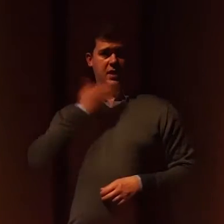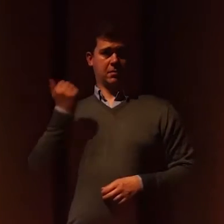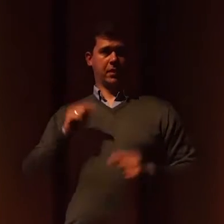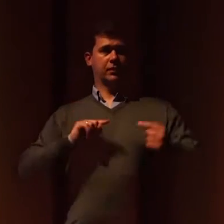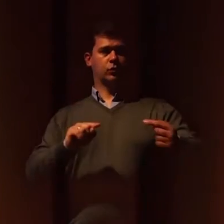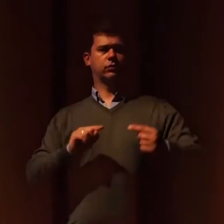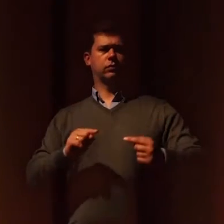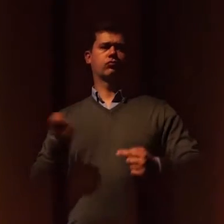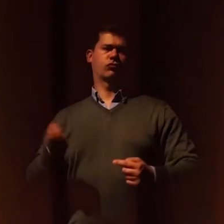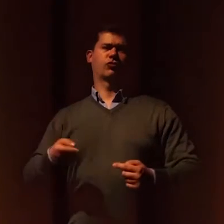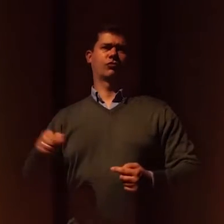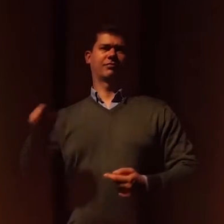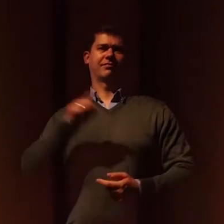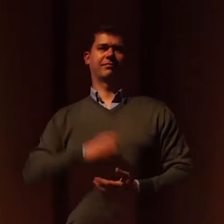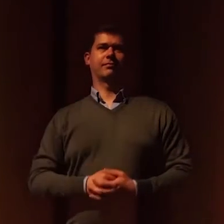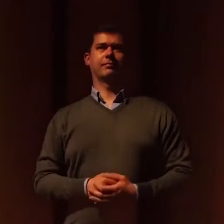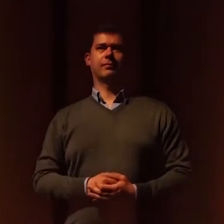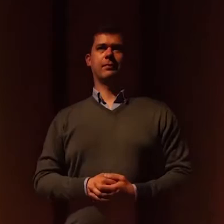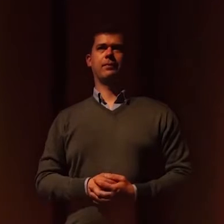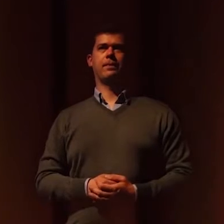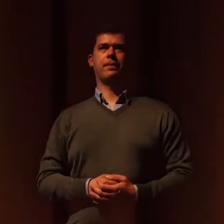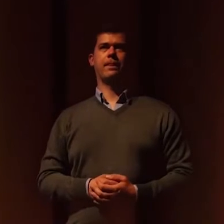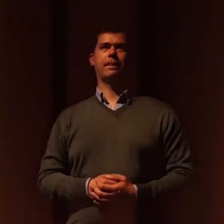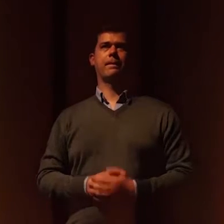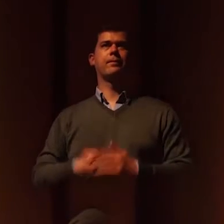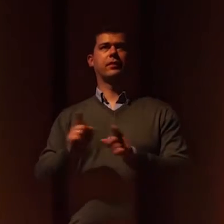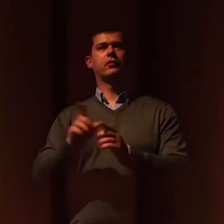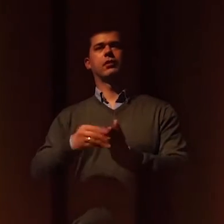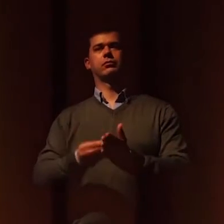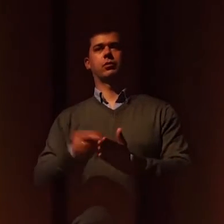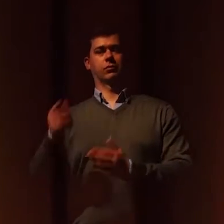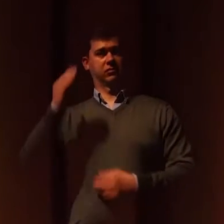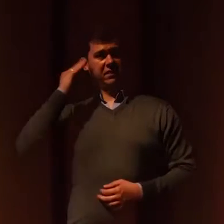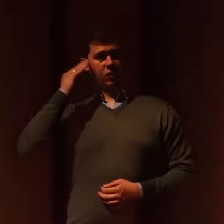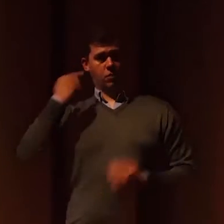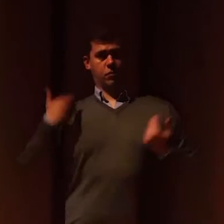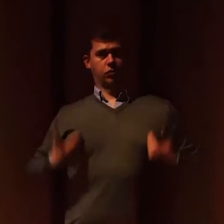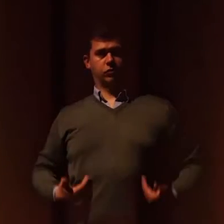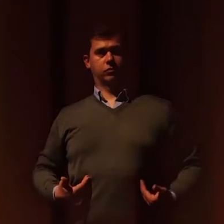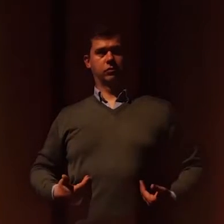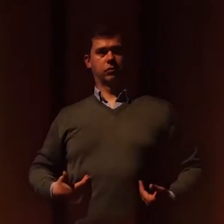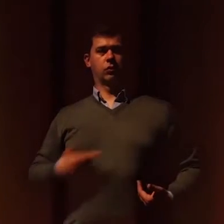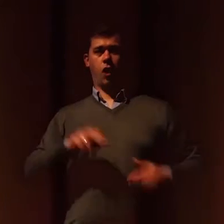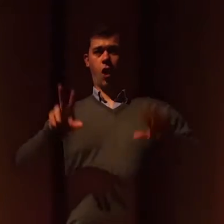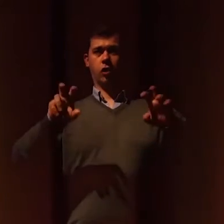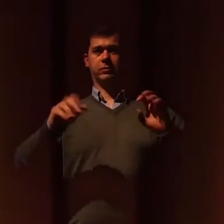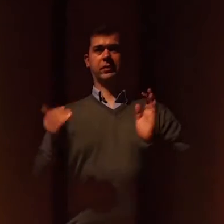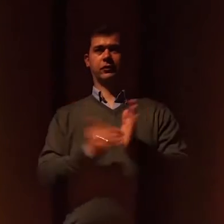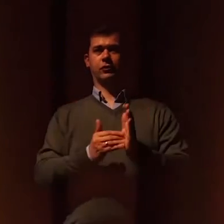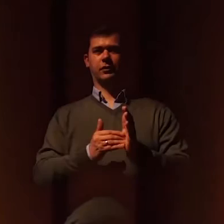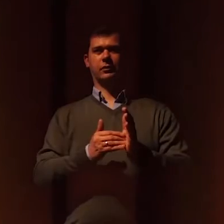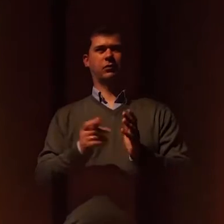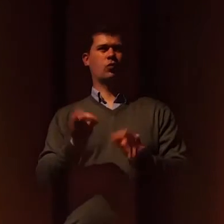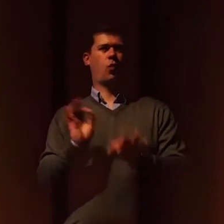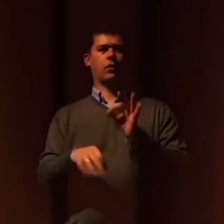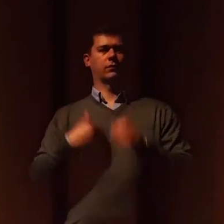dyskusji tem na przykład czy samoświadomość ponad 800000 ile pamiętam